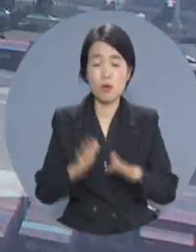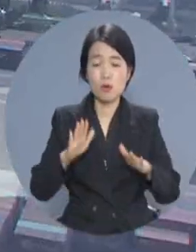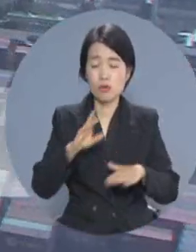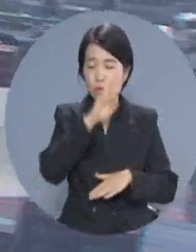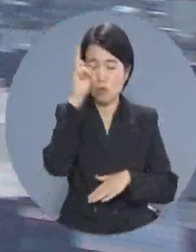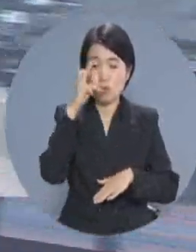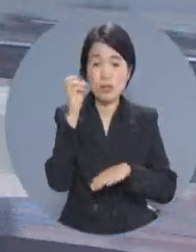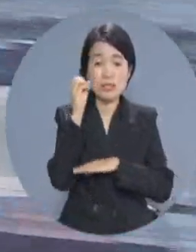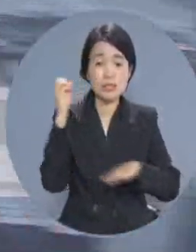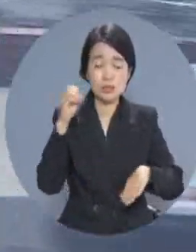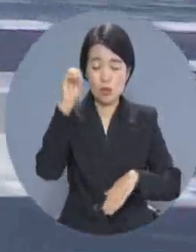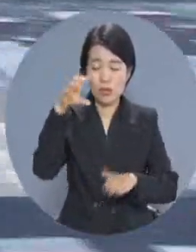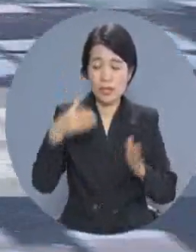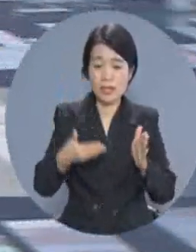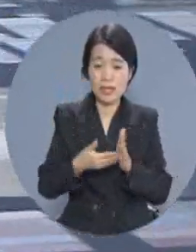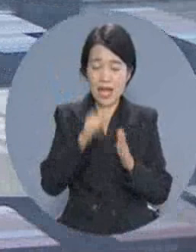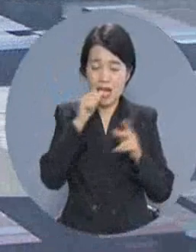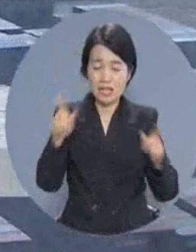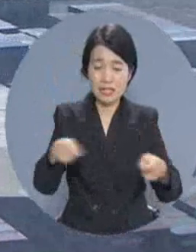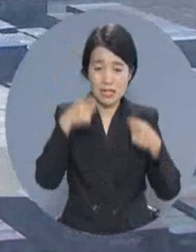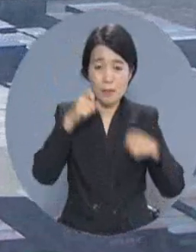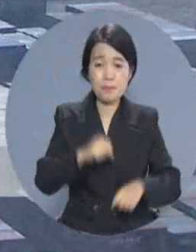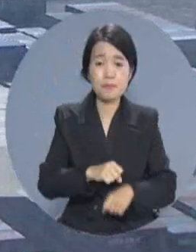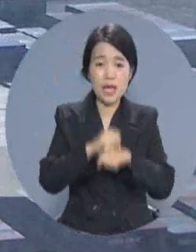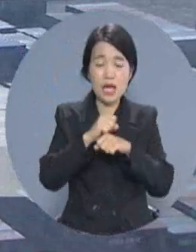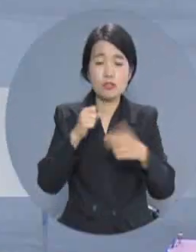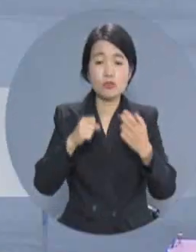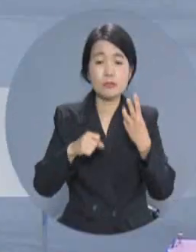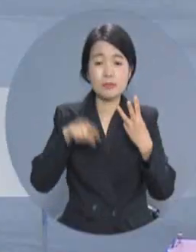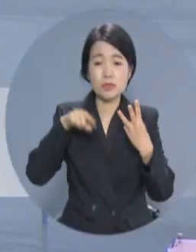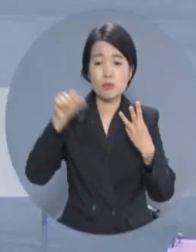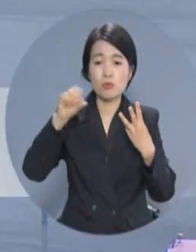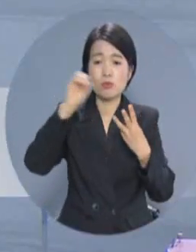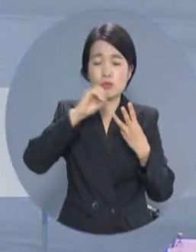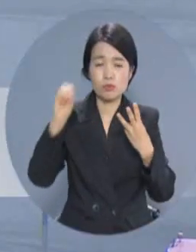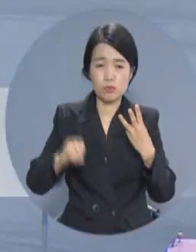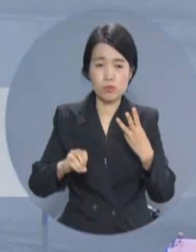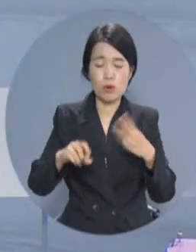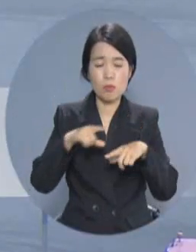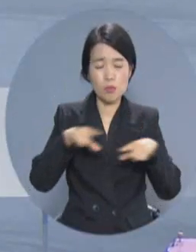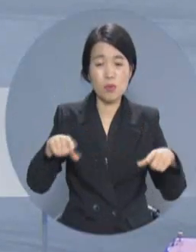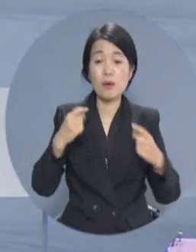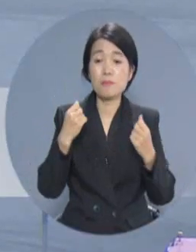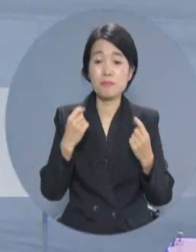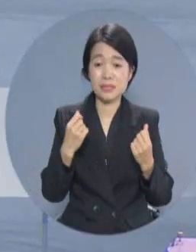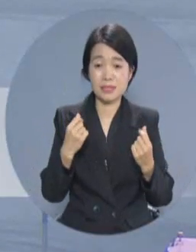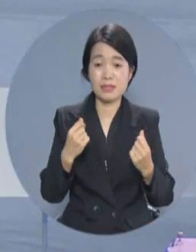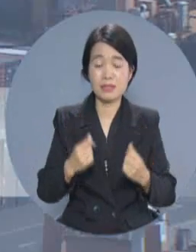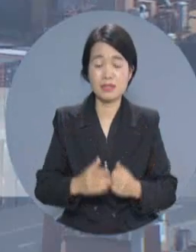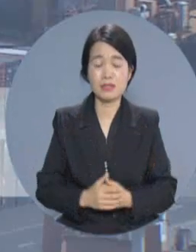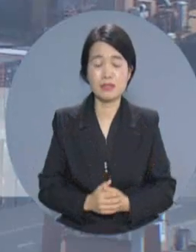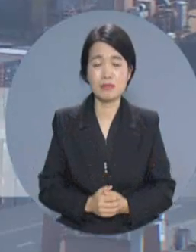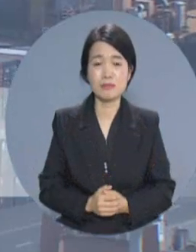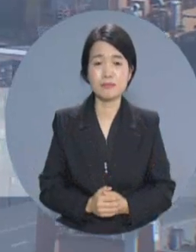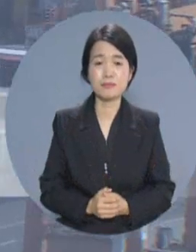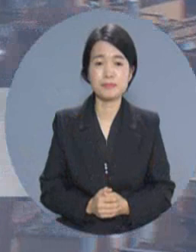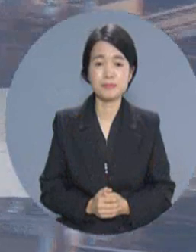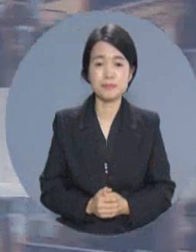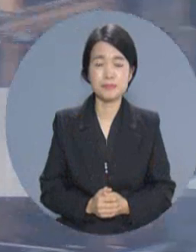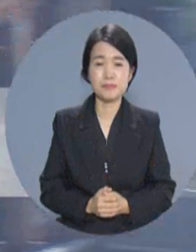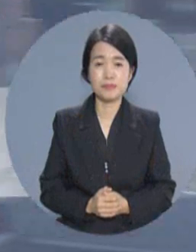오후 기준 광양항의 컨테이너 장치율은 63.5%로 평소와 비슷한 수준을 유지하고